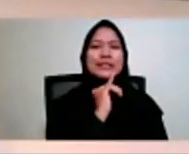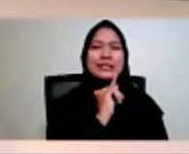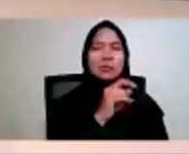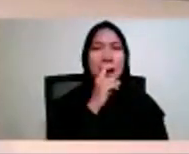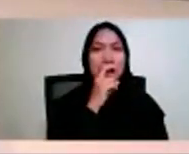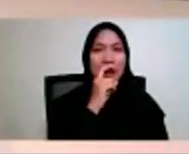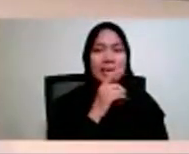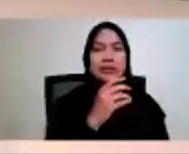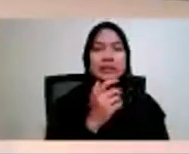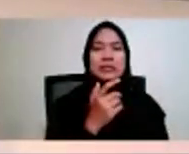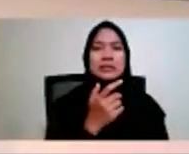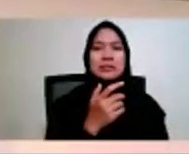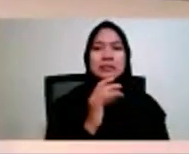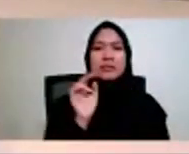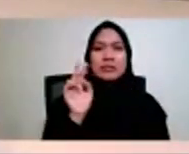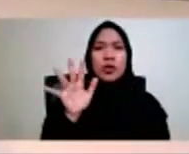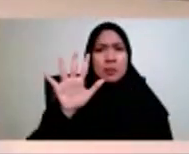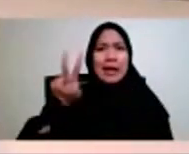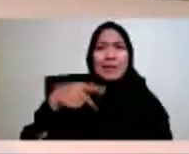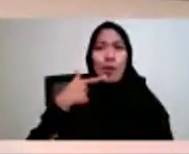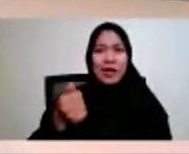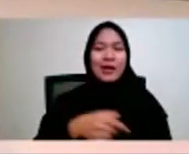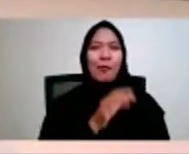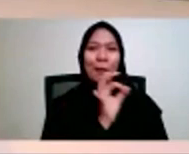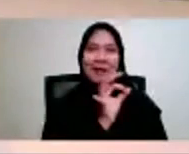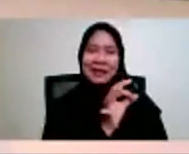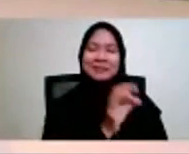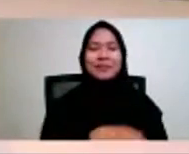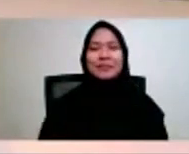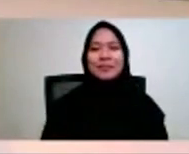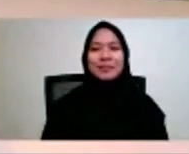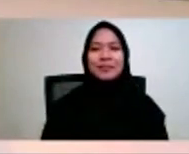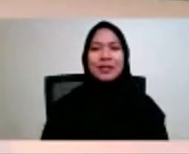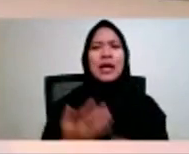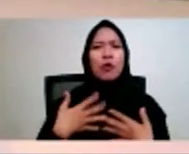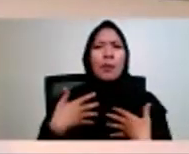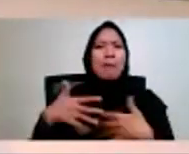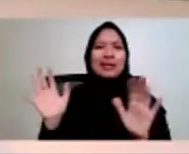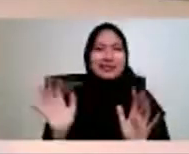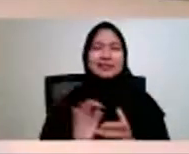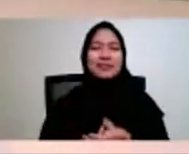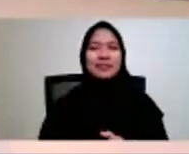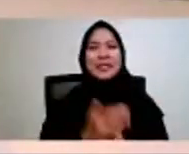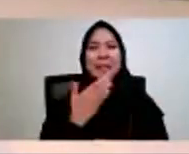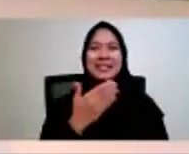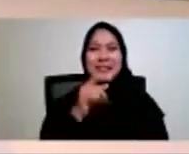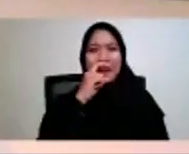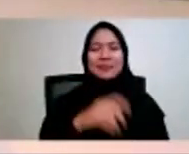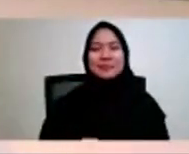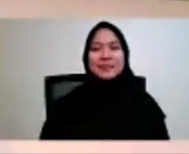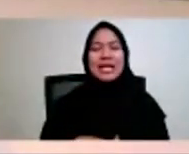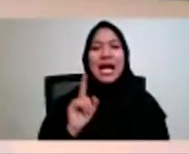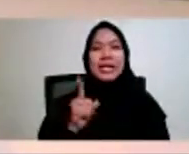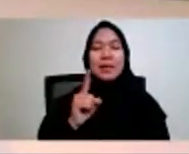bapak lebarnya sudah belanja oleh-oleh baik-baik ini ada bebas Oke terima kasih Pak ini ada